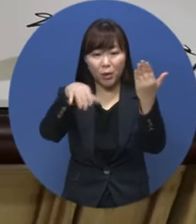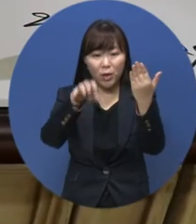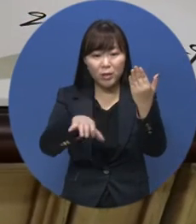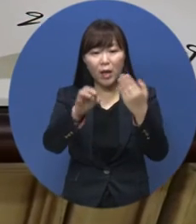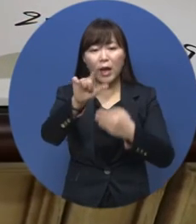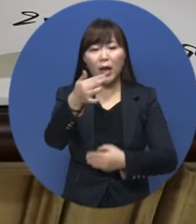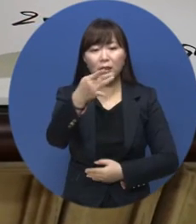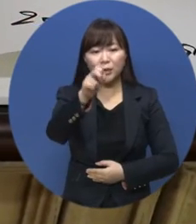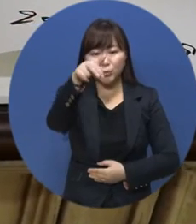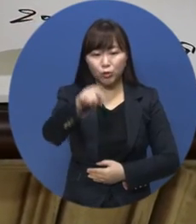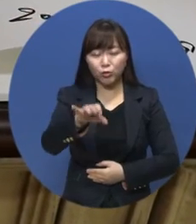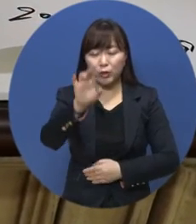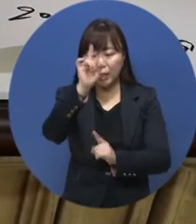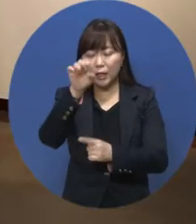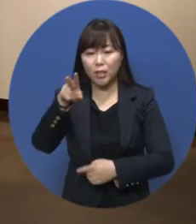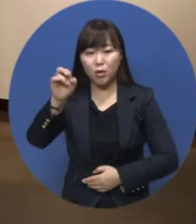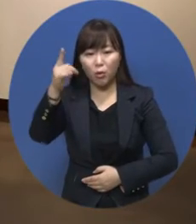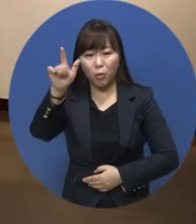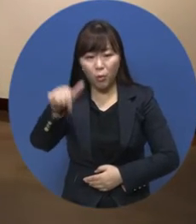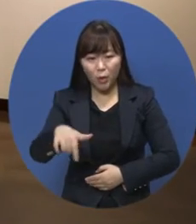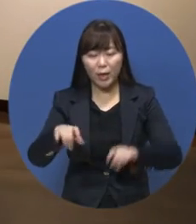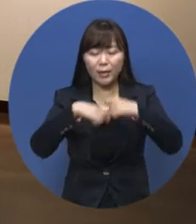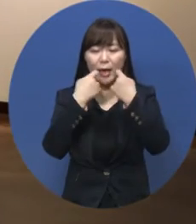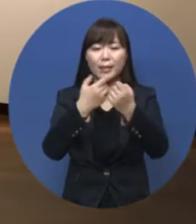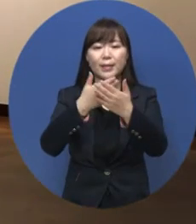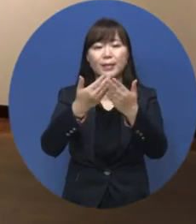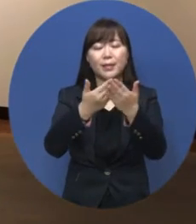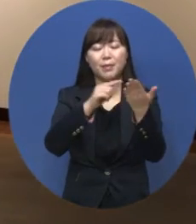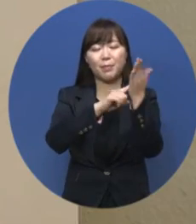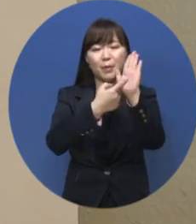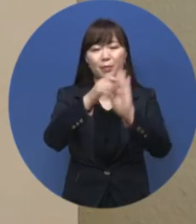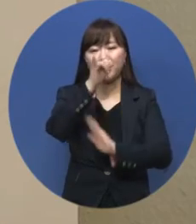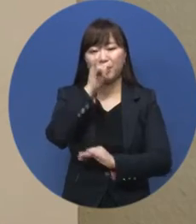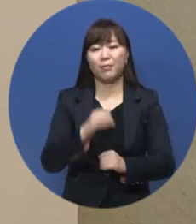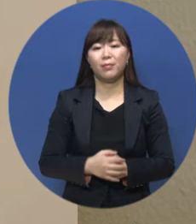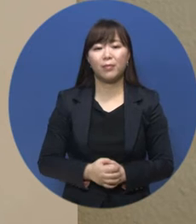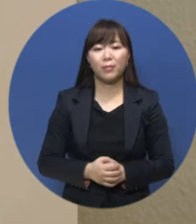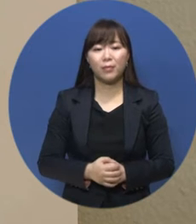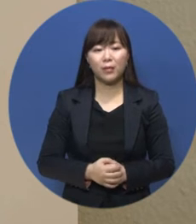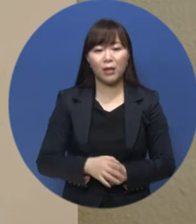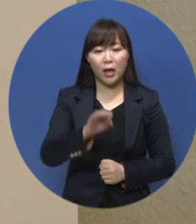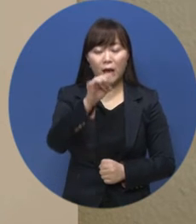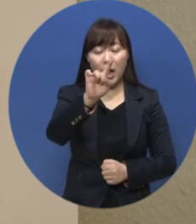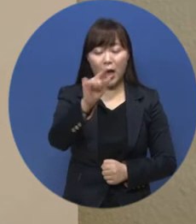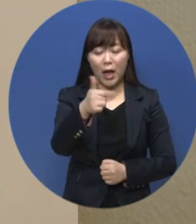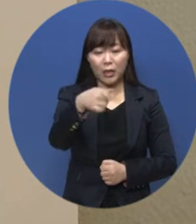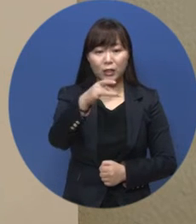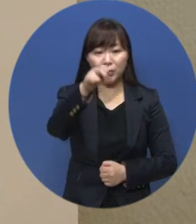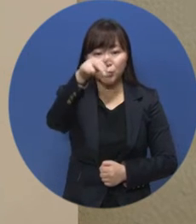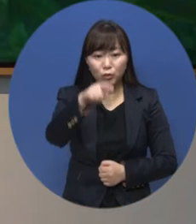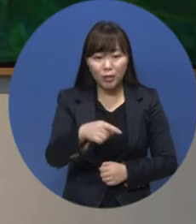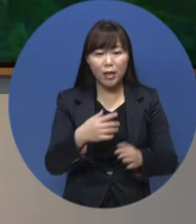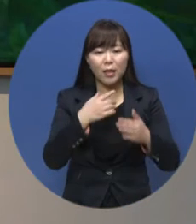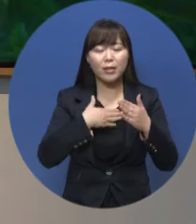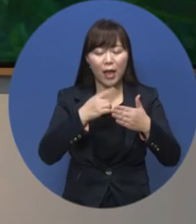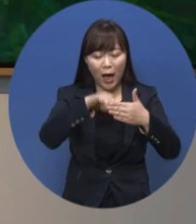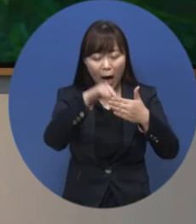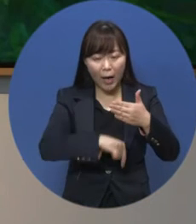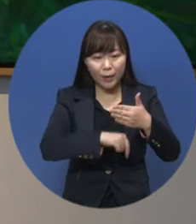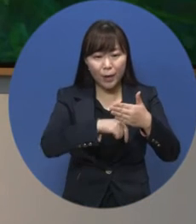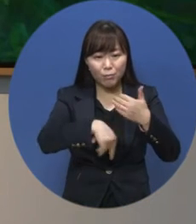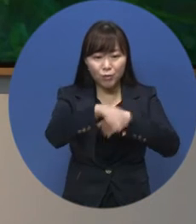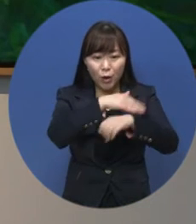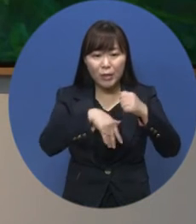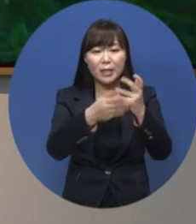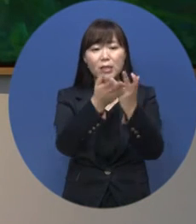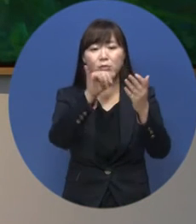안금주, 이영옥 두 작가의 개인전이 열리고 있습니다. 안금주 화가의 개인전 내 안의 풍경은